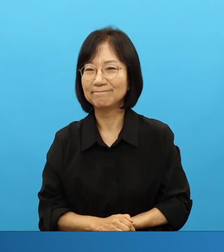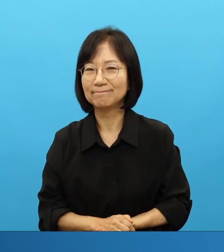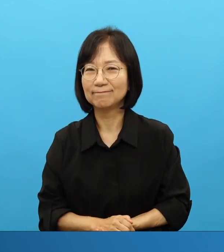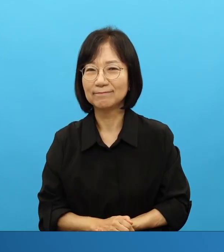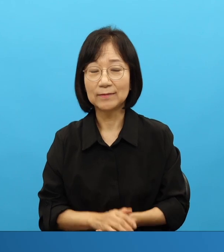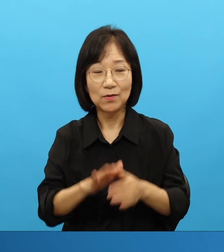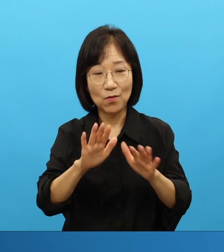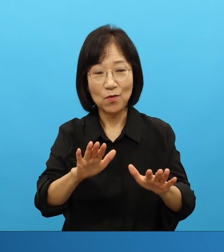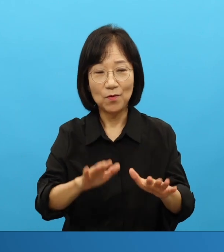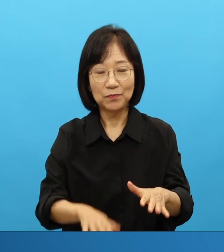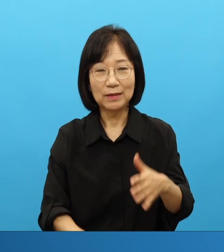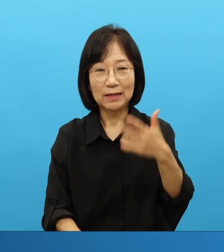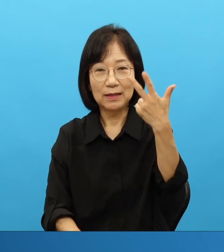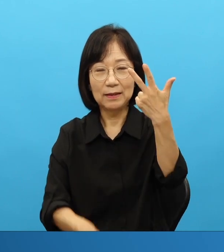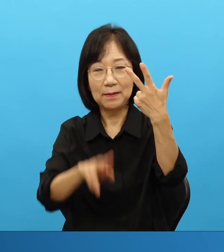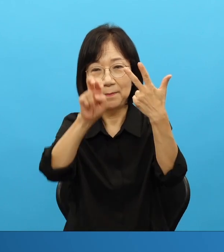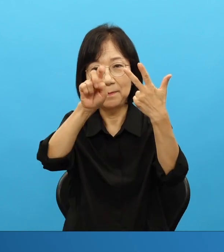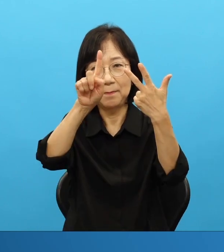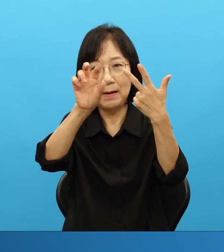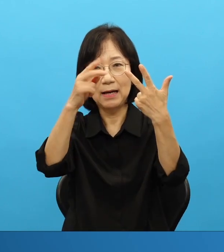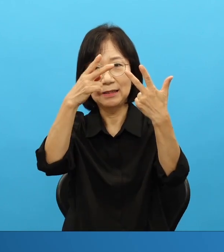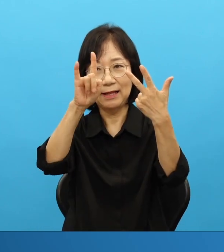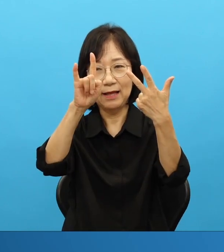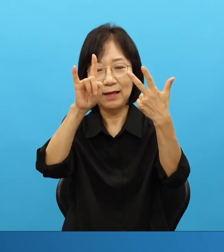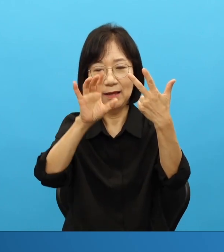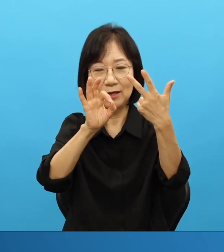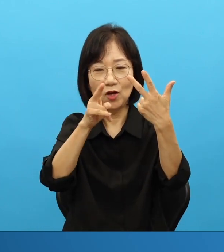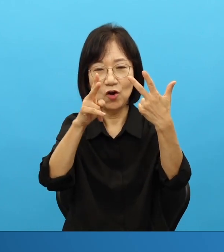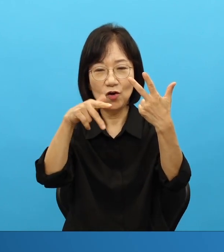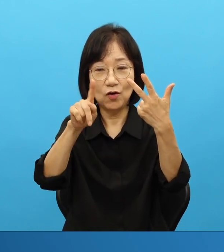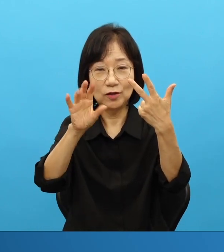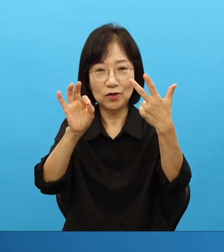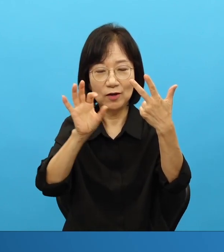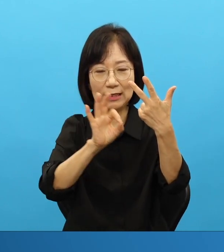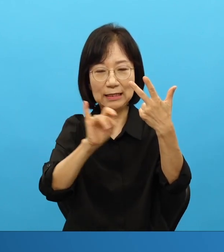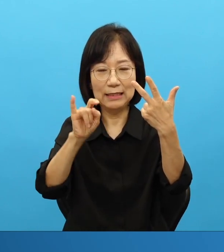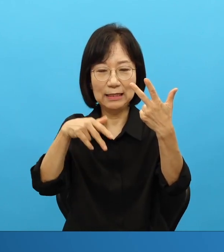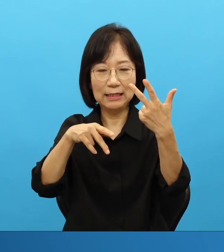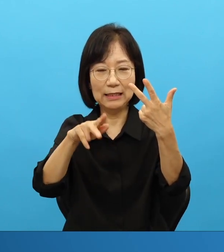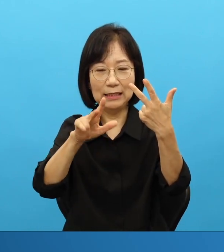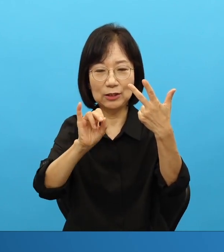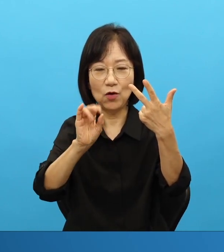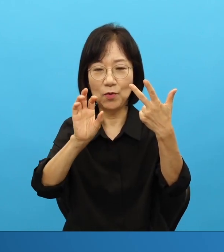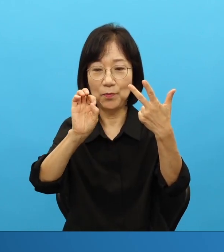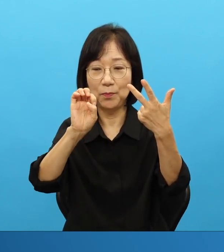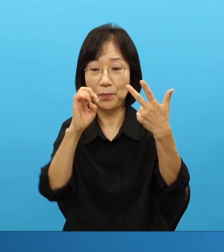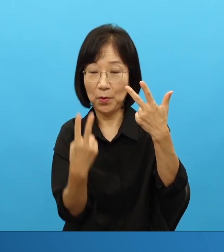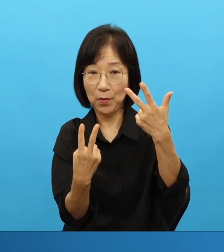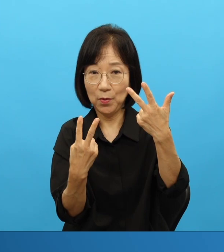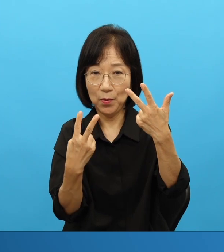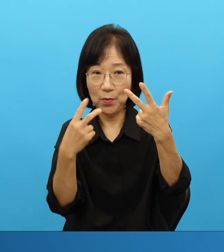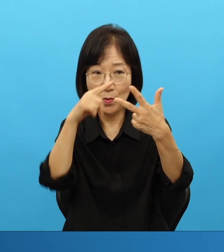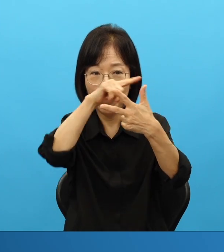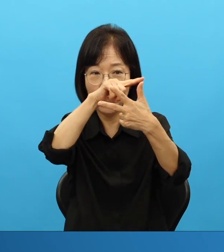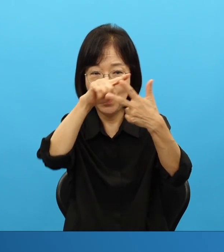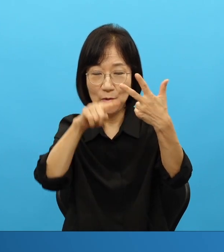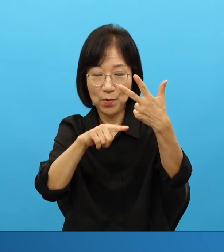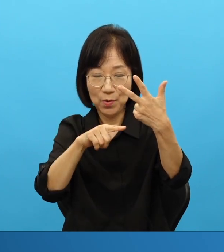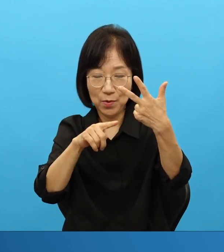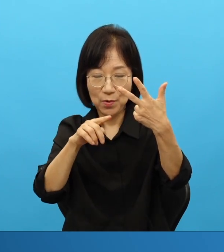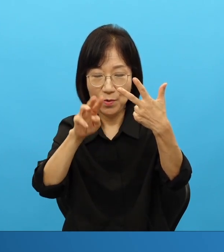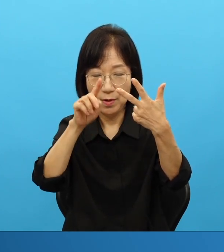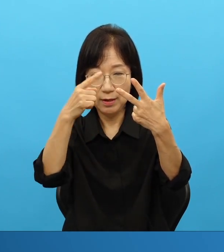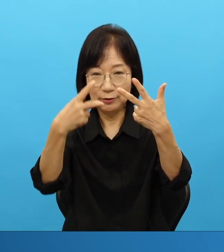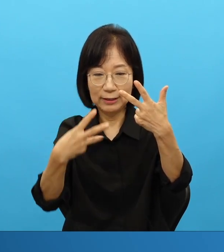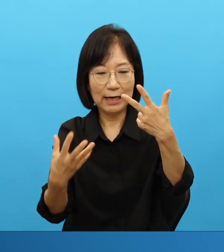7망대 여정 이정표를 굳게 잡고 가시는 겁니다. This time you must firmly hold on to the mystery of the seven partisans, journeys, and guideposts as you step 우리 out